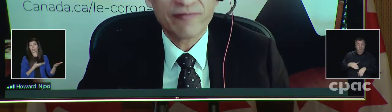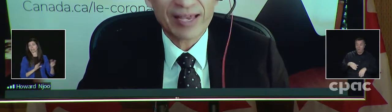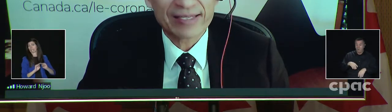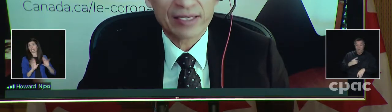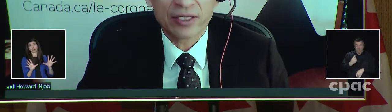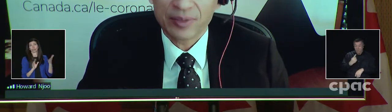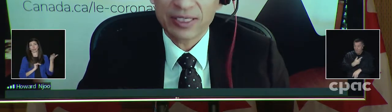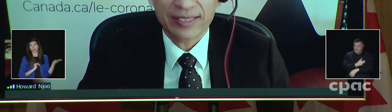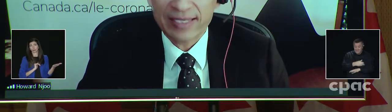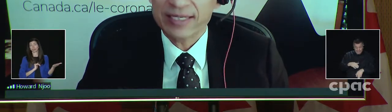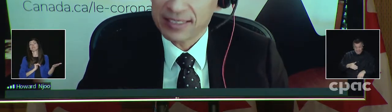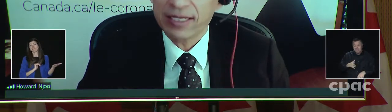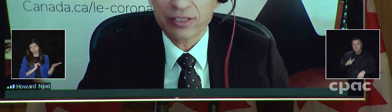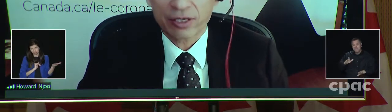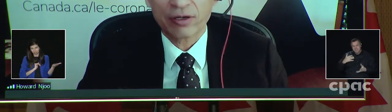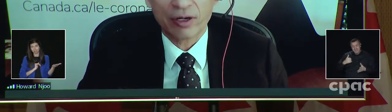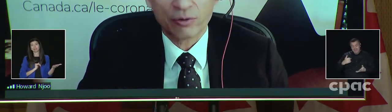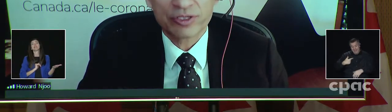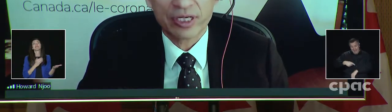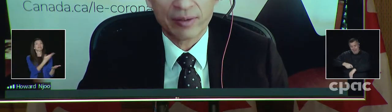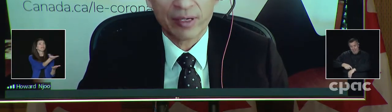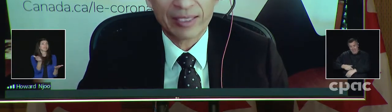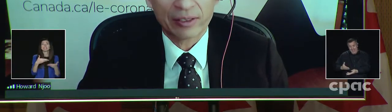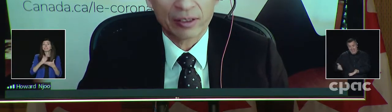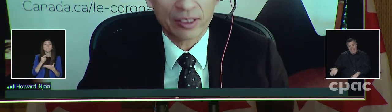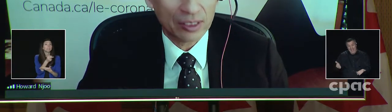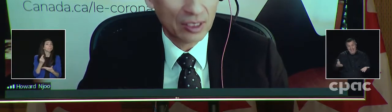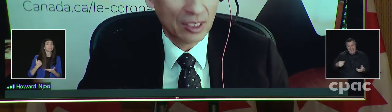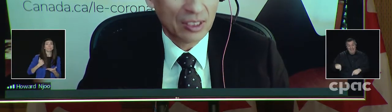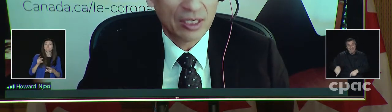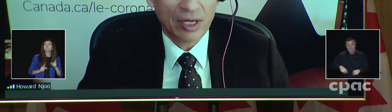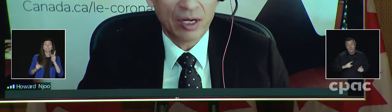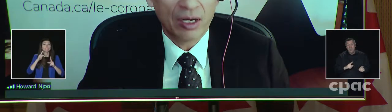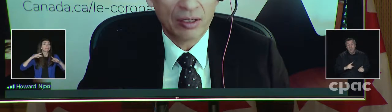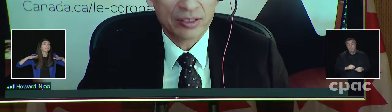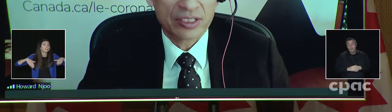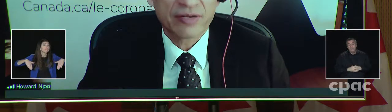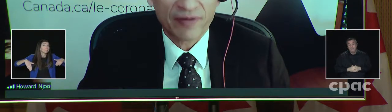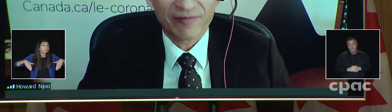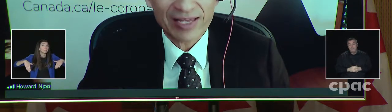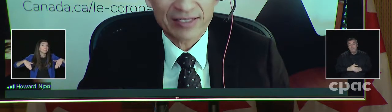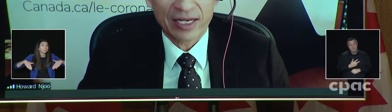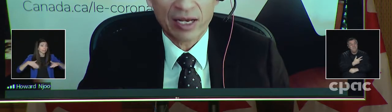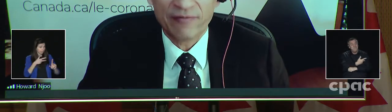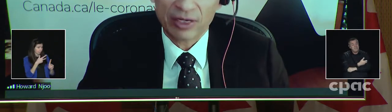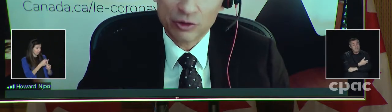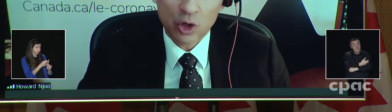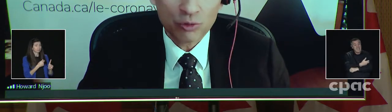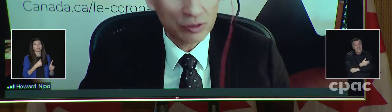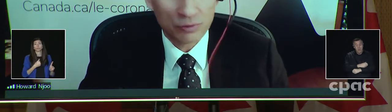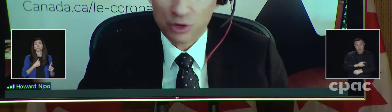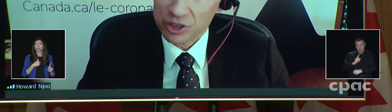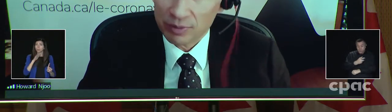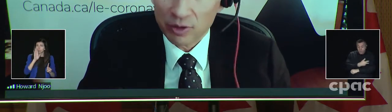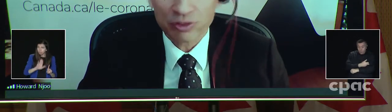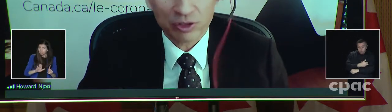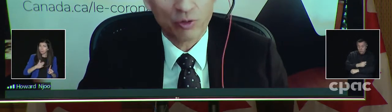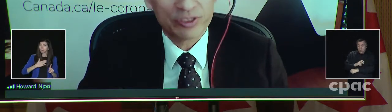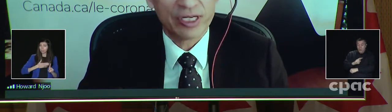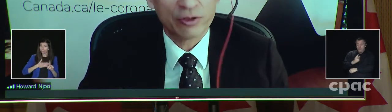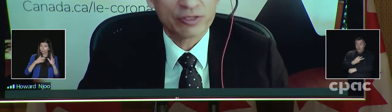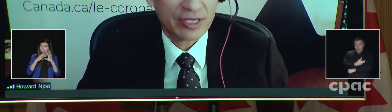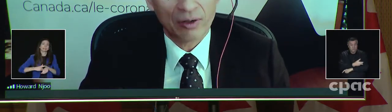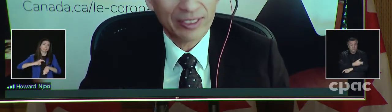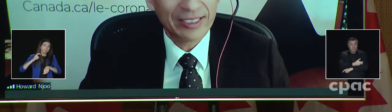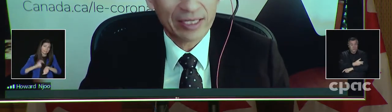dose de vaccin, et c'est le temps aussi maintenant de se faire vacciner avec une dose, deuxième dose, et